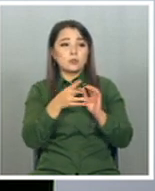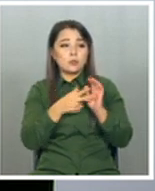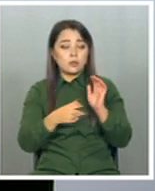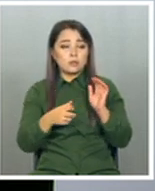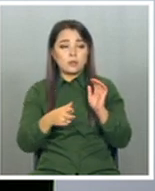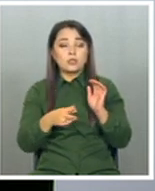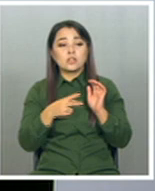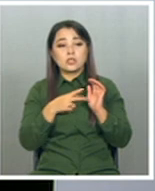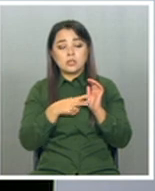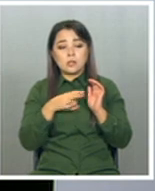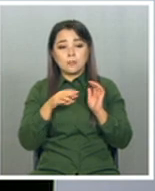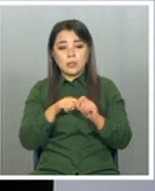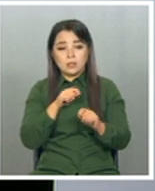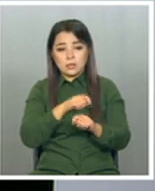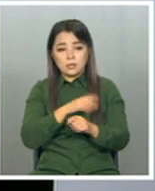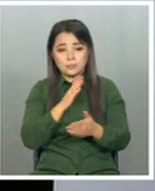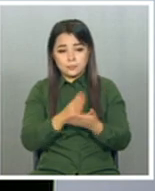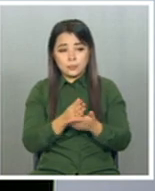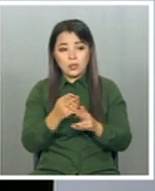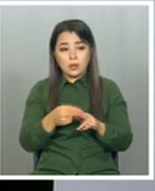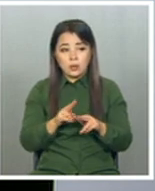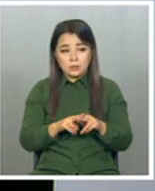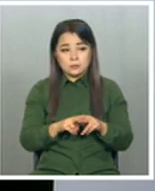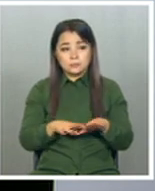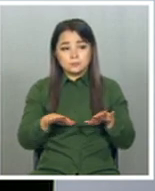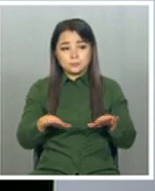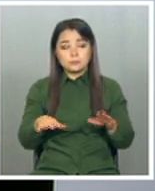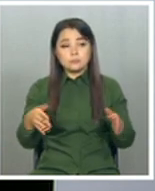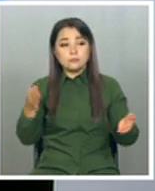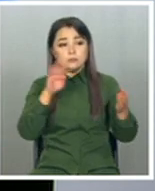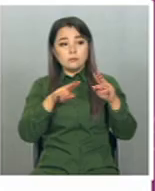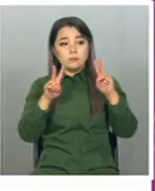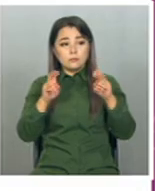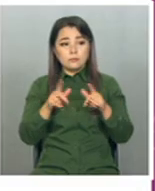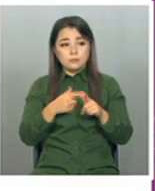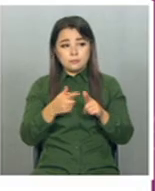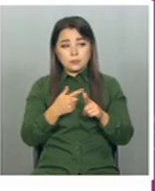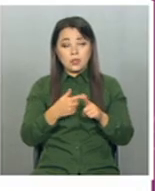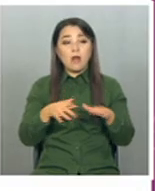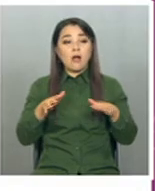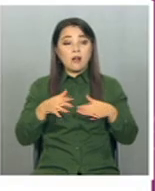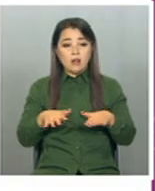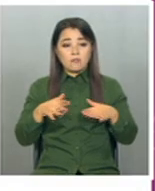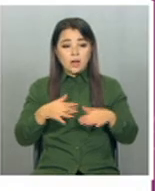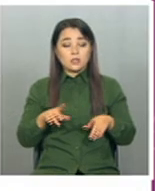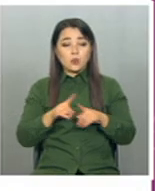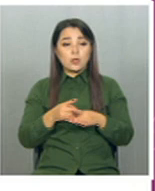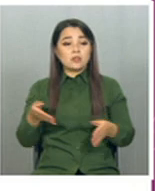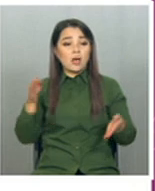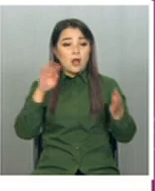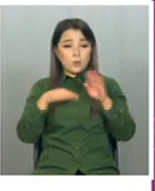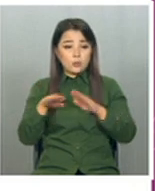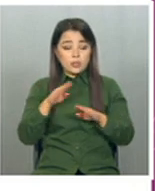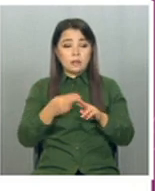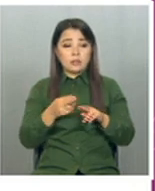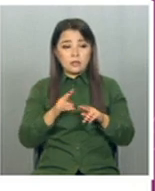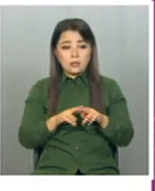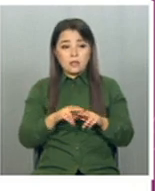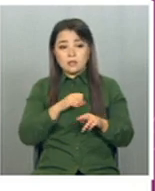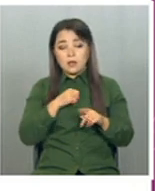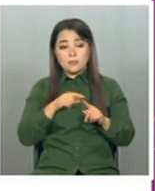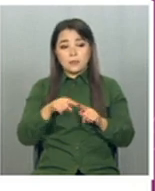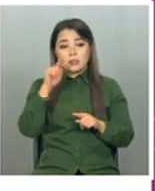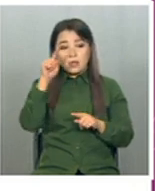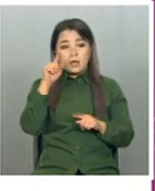4807 метр. Монблан тауы. Кавказ тауы, балалар, Кавказ тауының ең биік